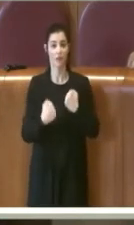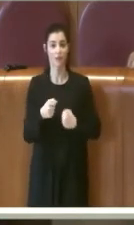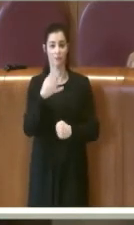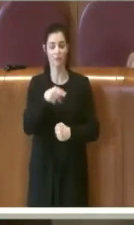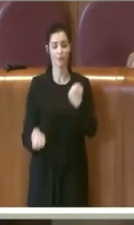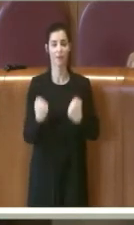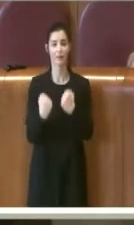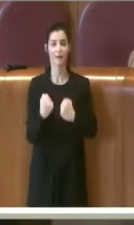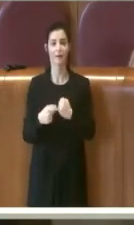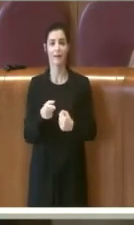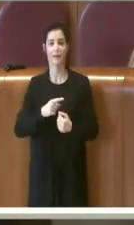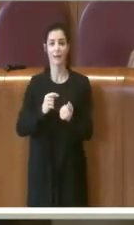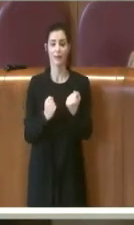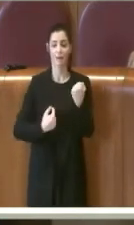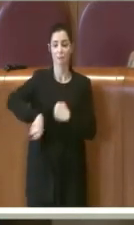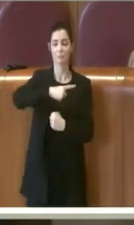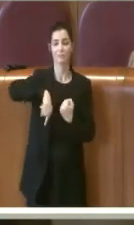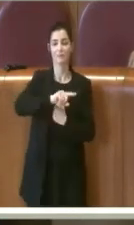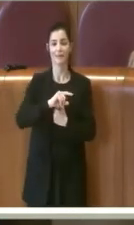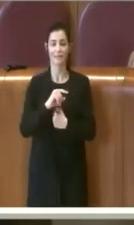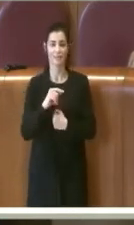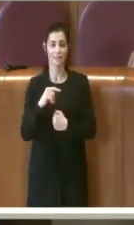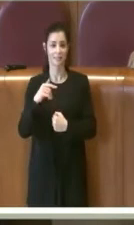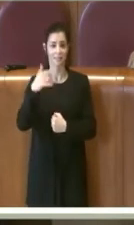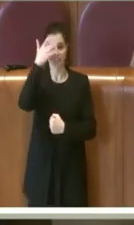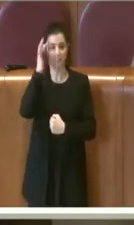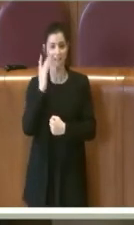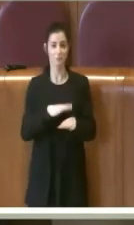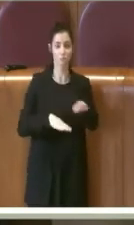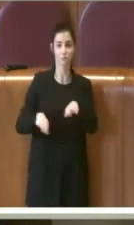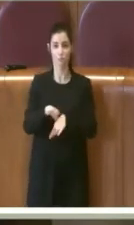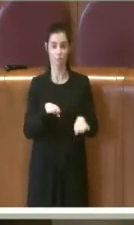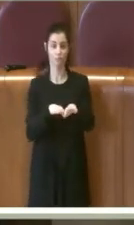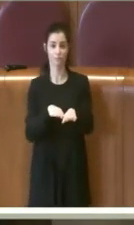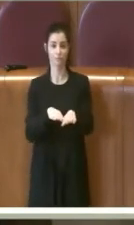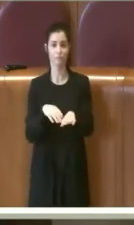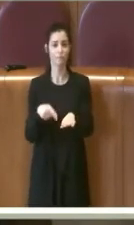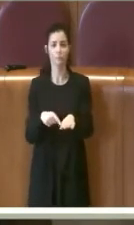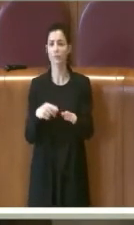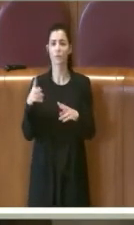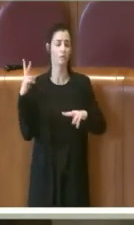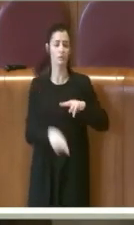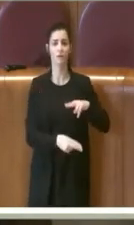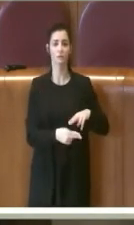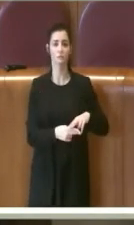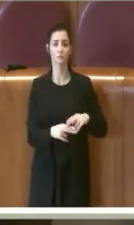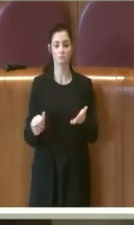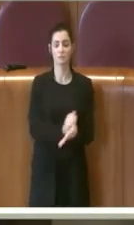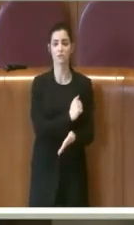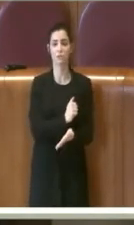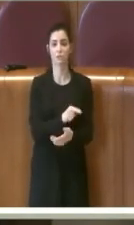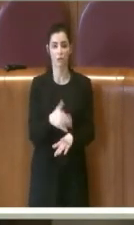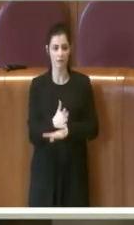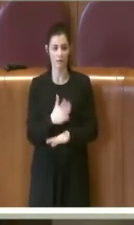che, diciamo, fanno manovre azzardate contro chiaramente il codice della strada. Anche qui questo cassato. Un intervento